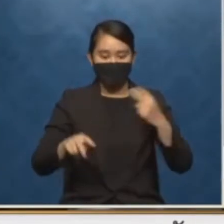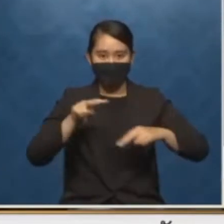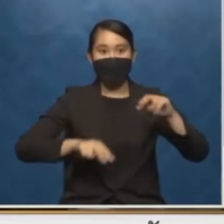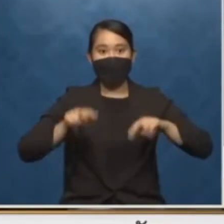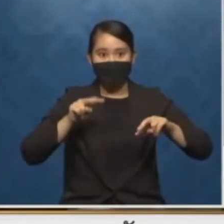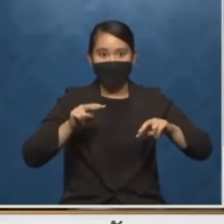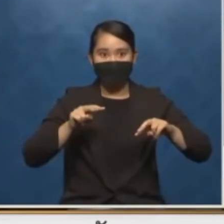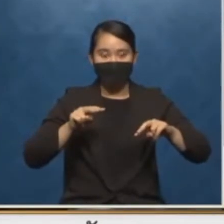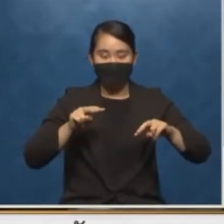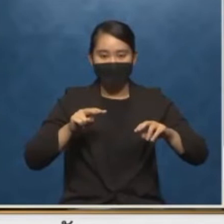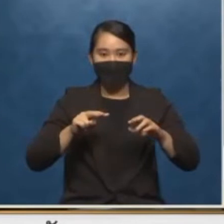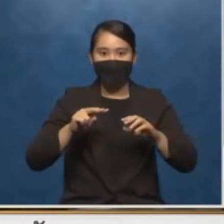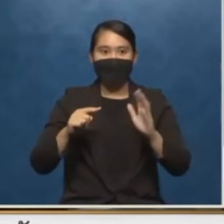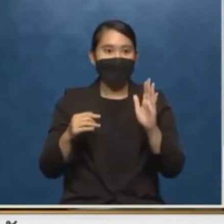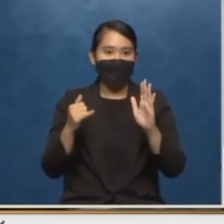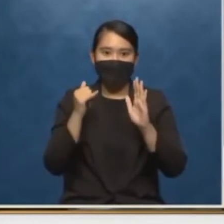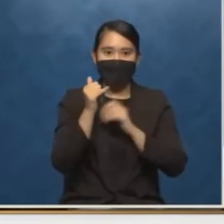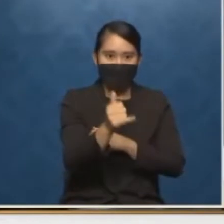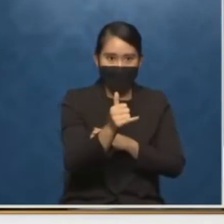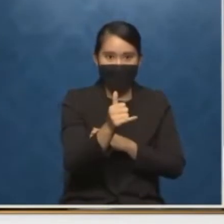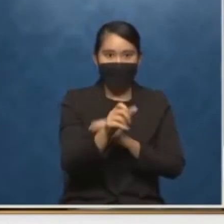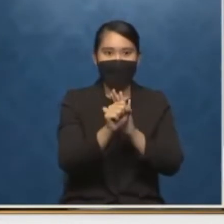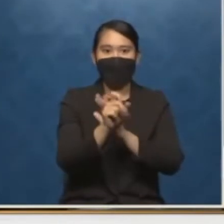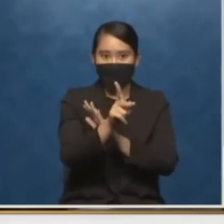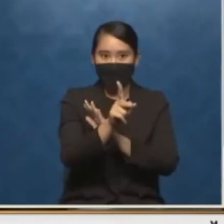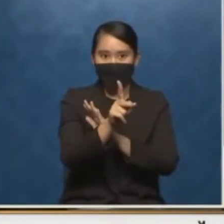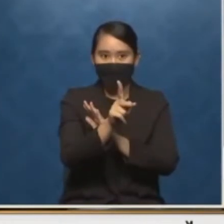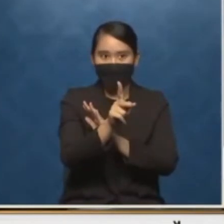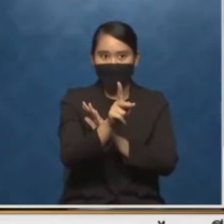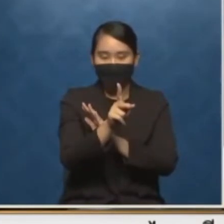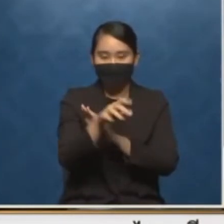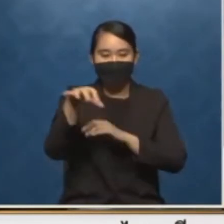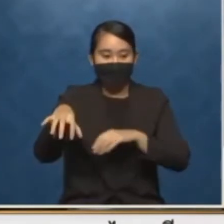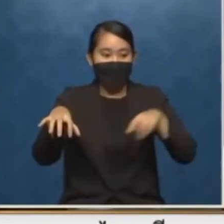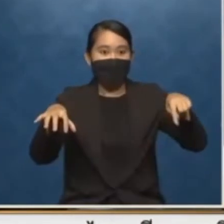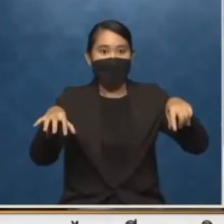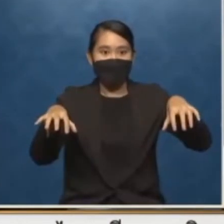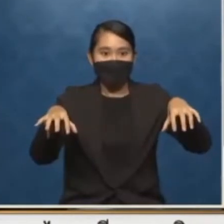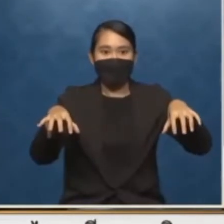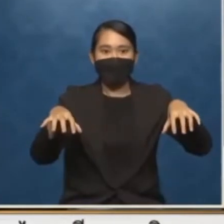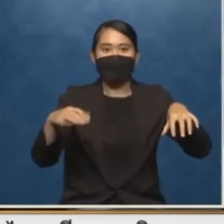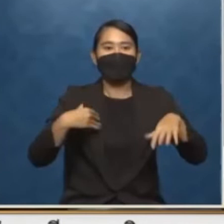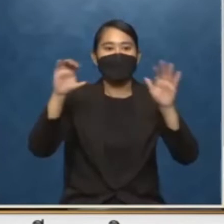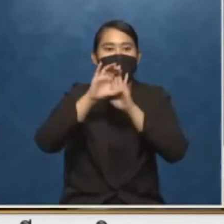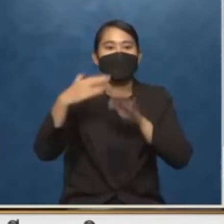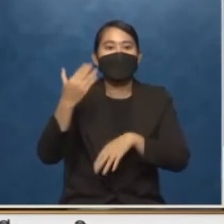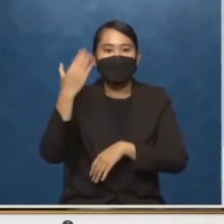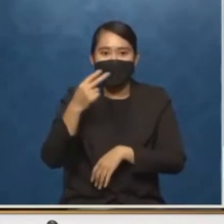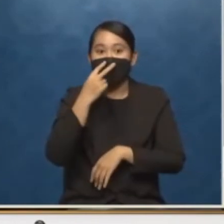ไปดูในพื้นที่ของที่จะตั้งคือหน้าที่ว่าการอำเภอที่ผมเอารูปให้ดูเมื่อกี้นี่ไป